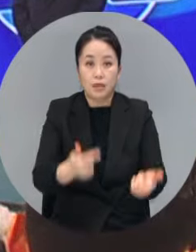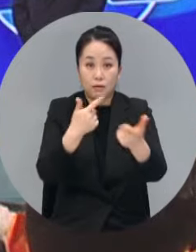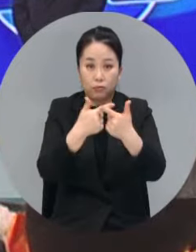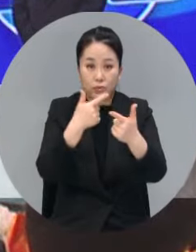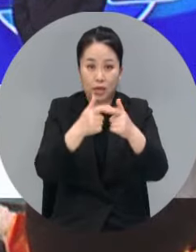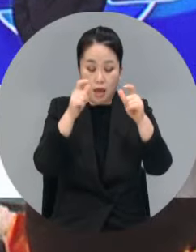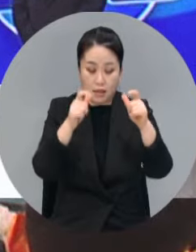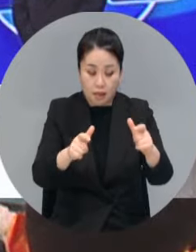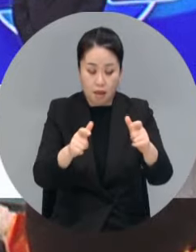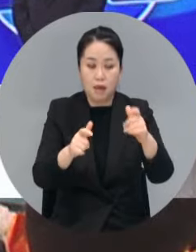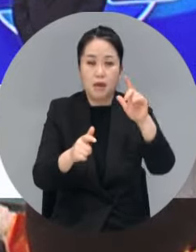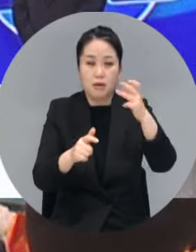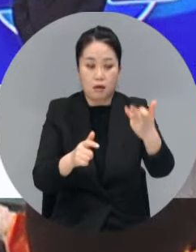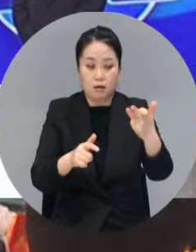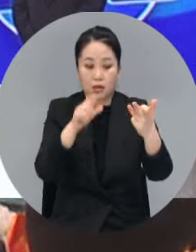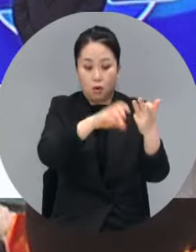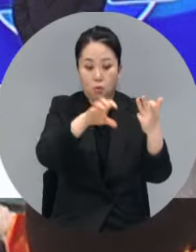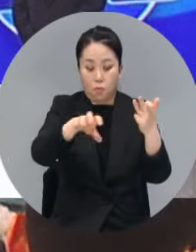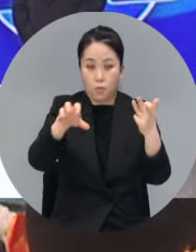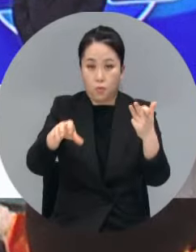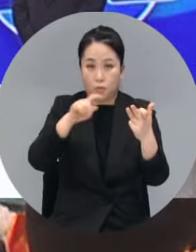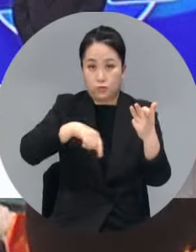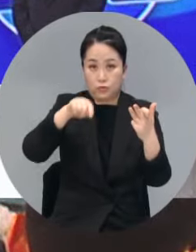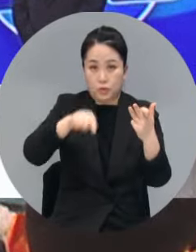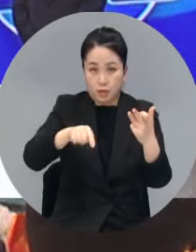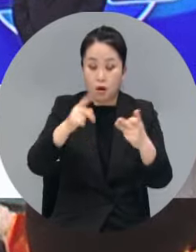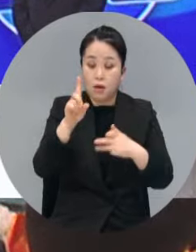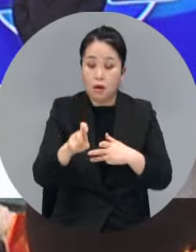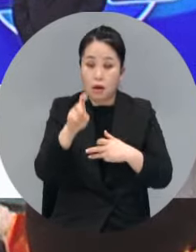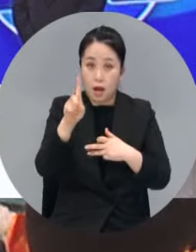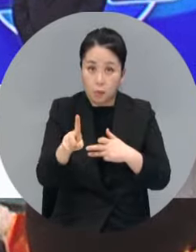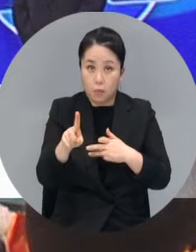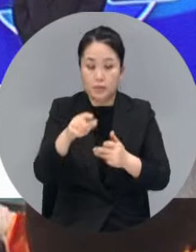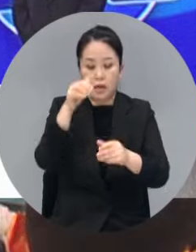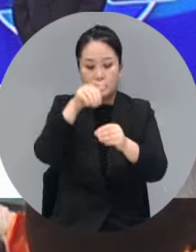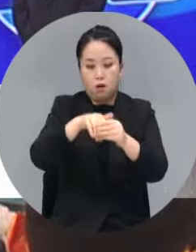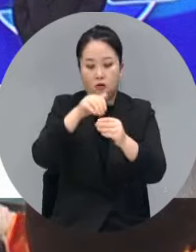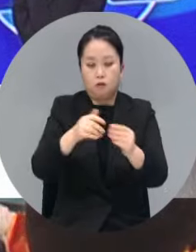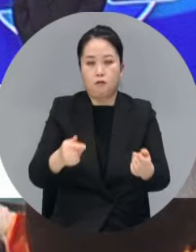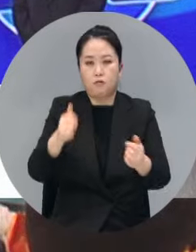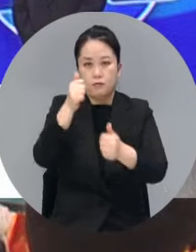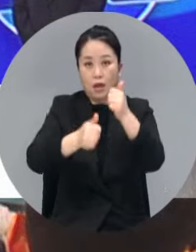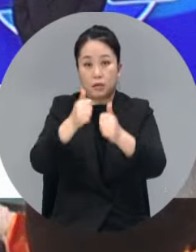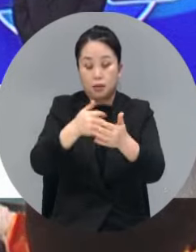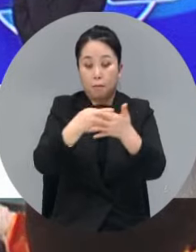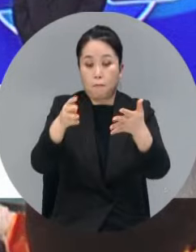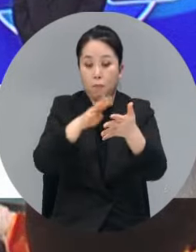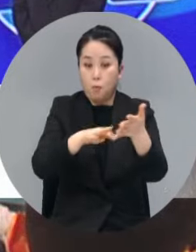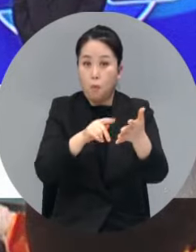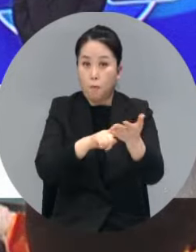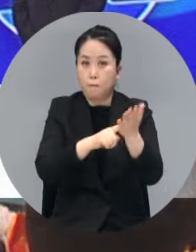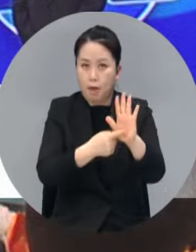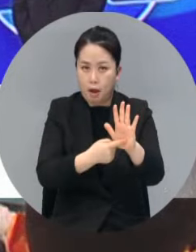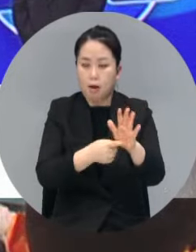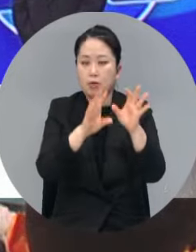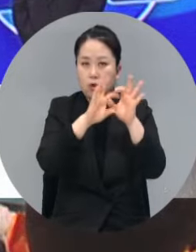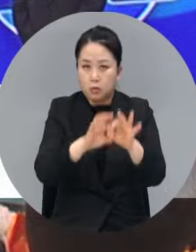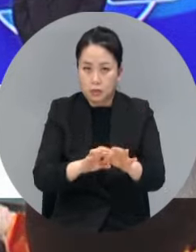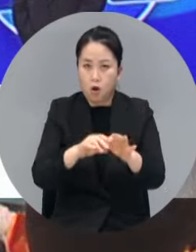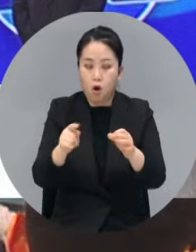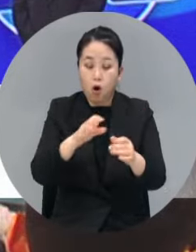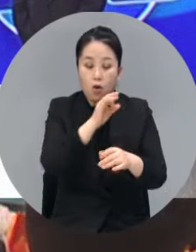부산의 18개 지역구 중 11곳의 총선 대진표가 나오면서 여야의 공천도 7부 능선을